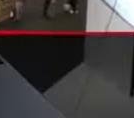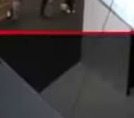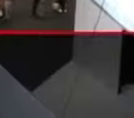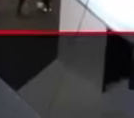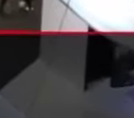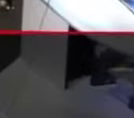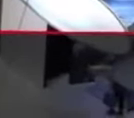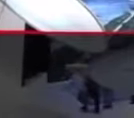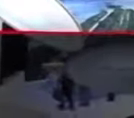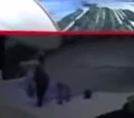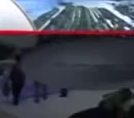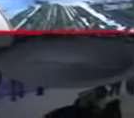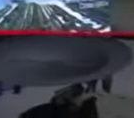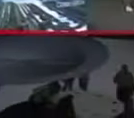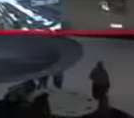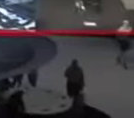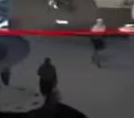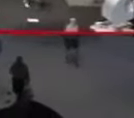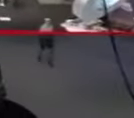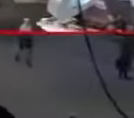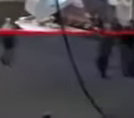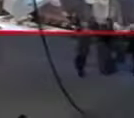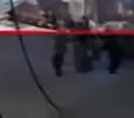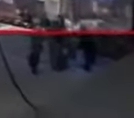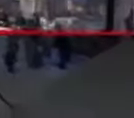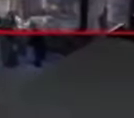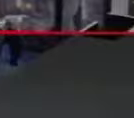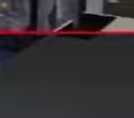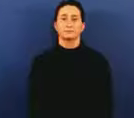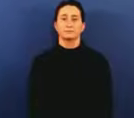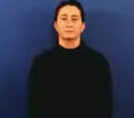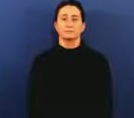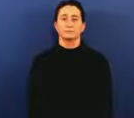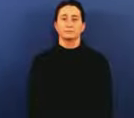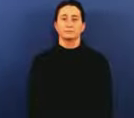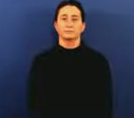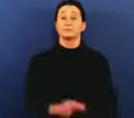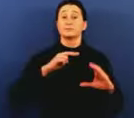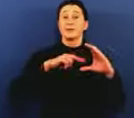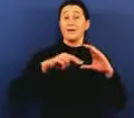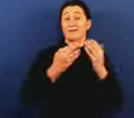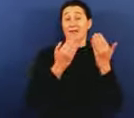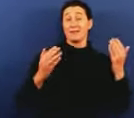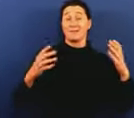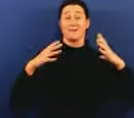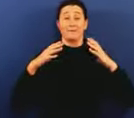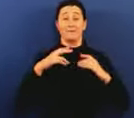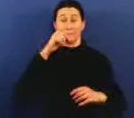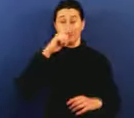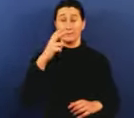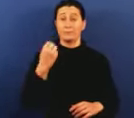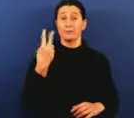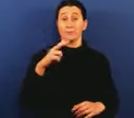Aurten ere, Bilbo Bizkaia Expo Vacaciones azokan egongo da lurraldeak eskaintzen duen erakargarritasuna euskal publikoaren